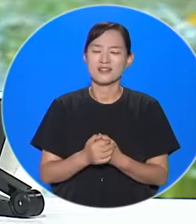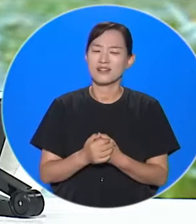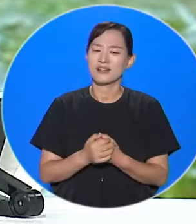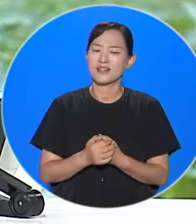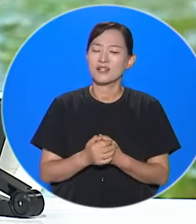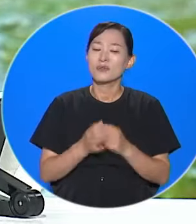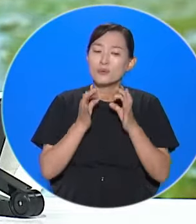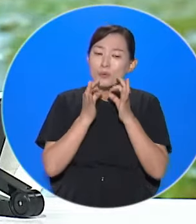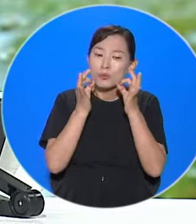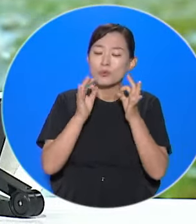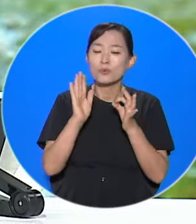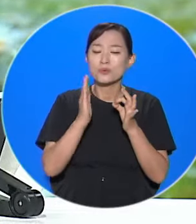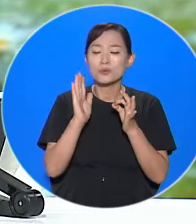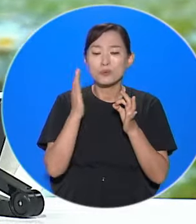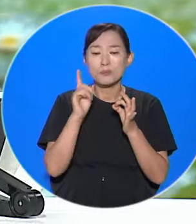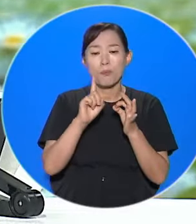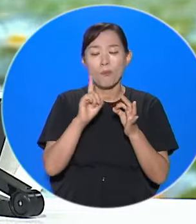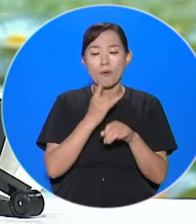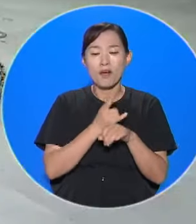어떤 노력을 요즘은 하고 계세요?